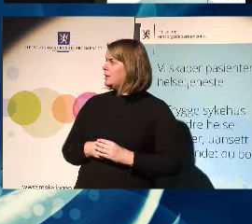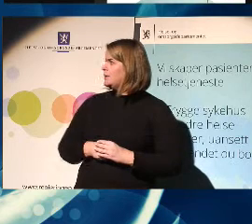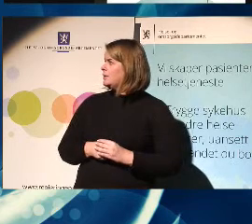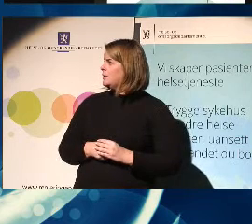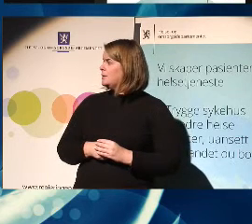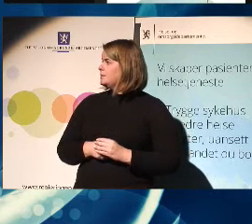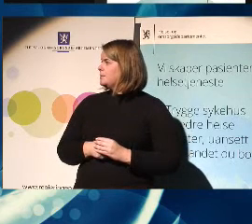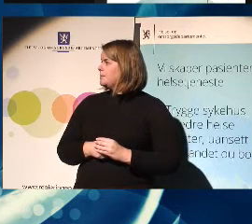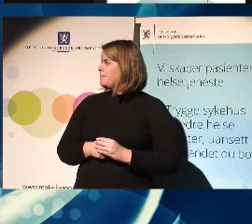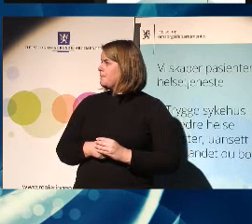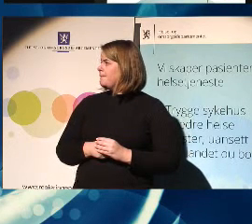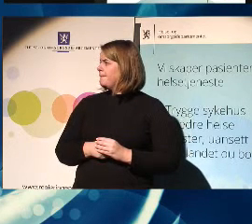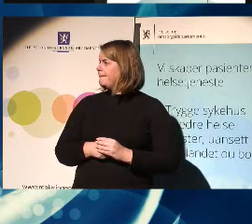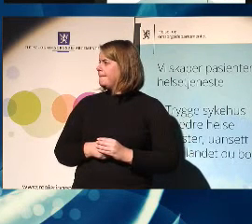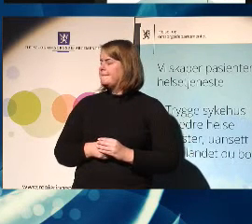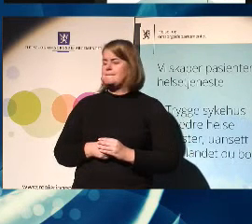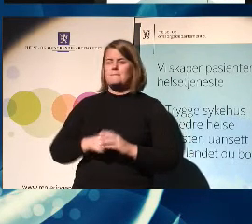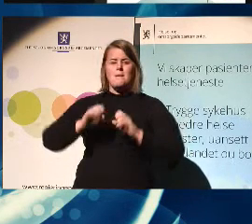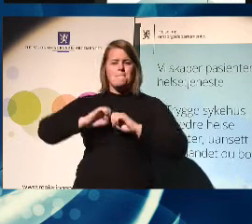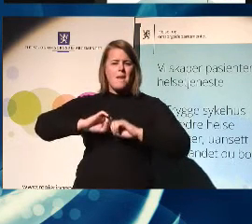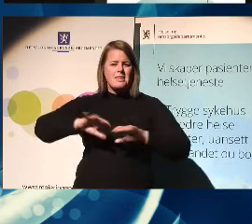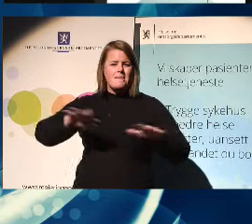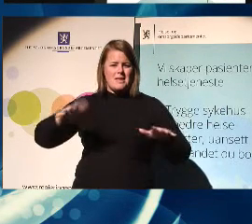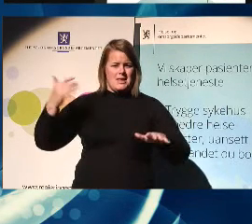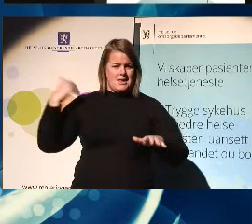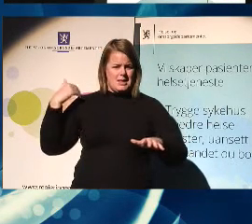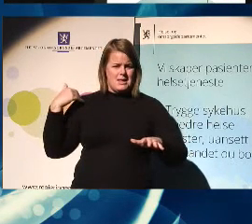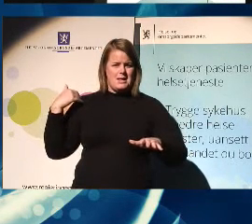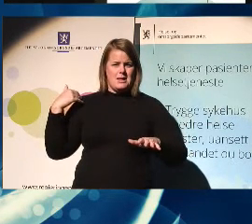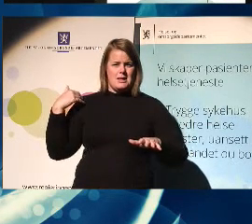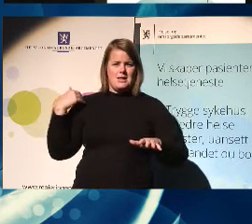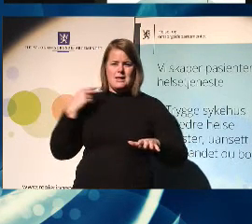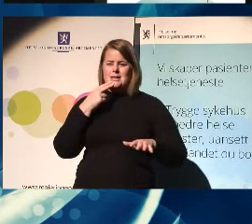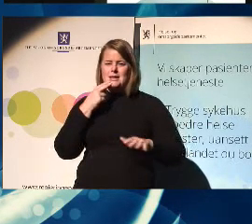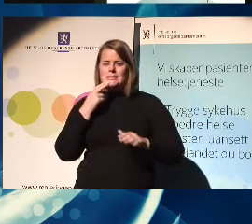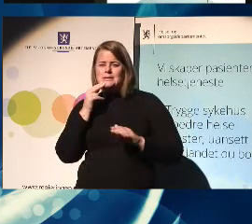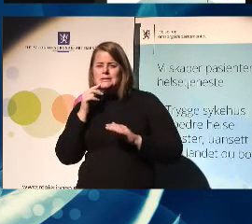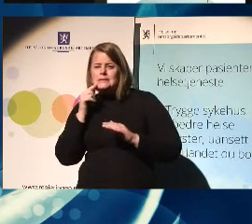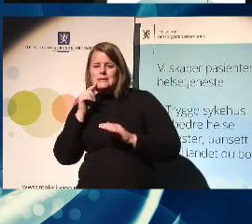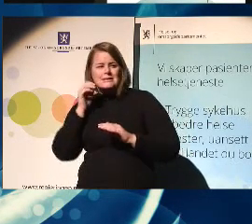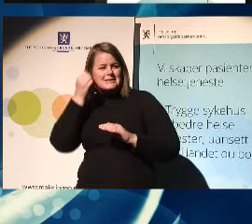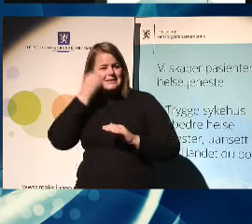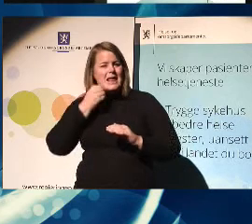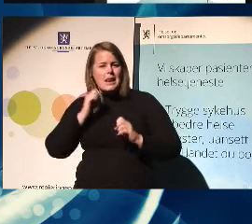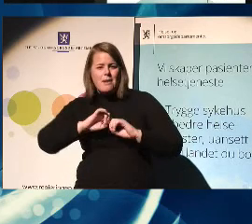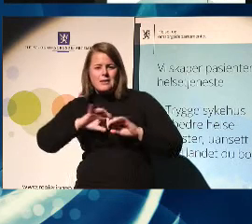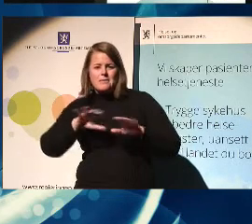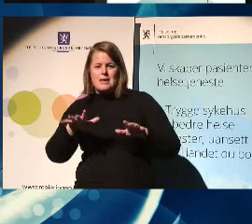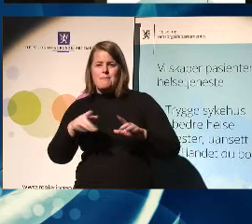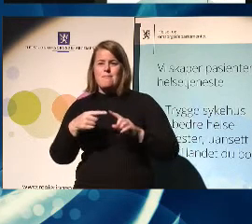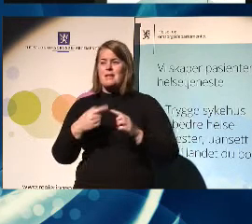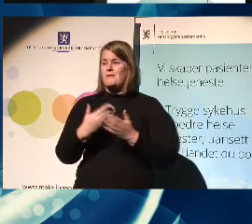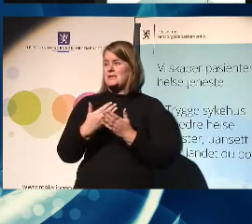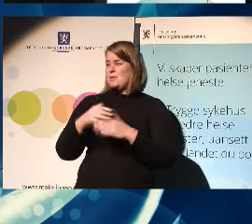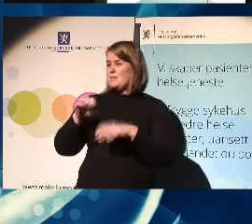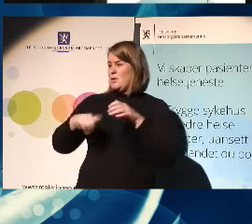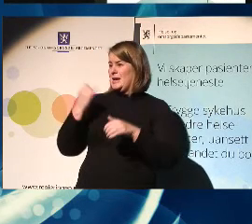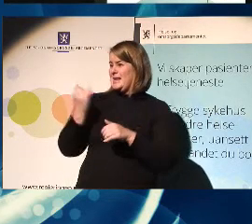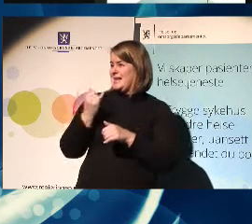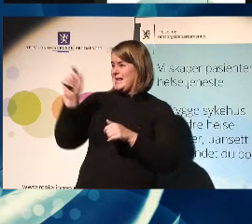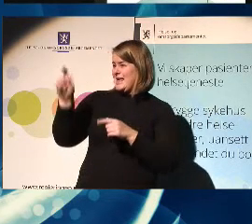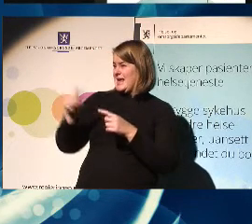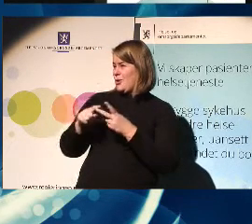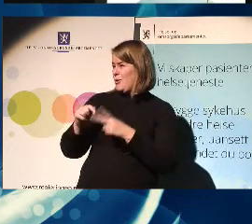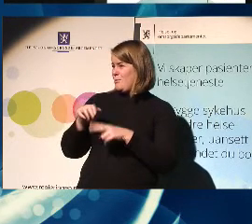Vi har vært igjennom en pandemi, og mange sier fortsatt en snill pandemi. Jeg vil kanskje tro at sånn som Bjørn Inge og Bjørn